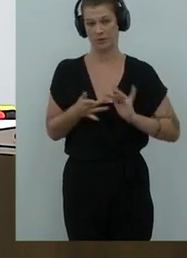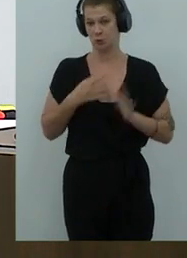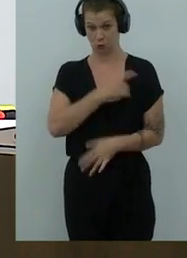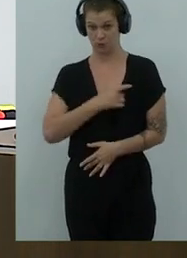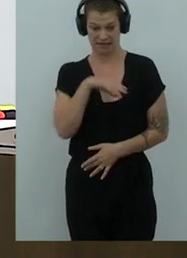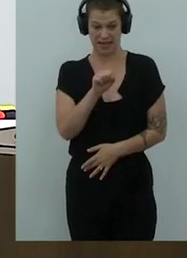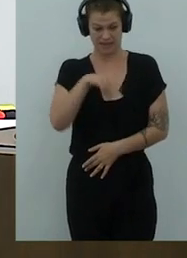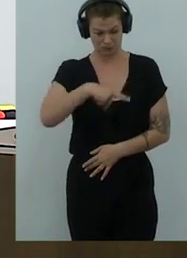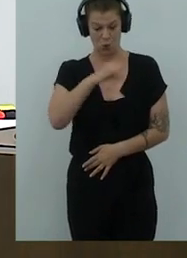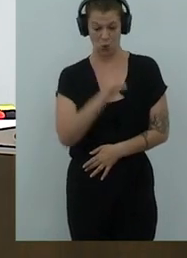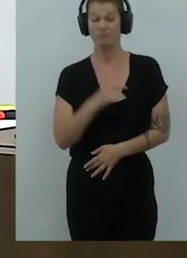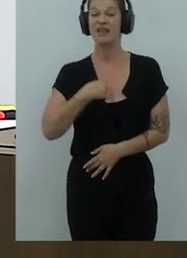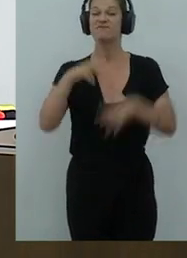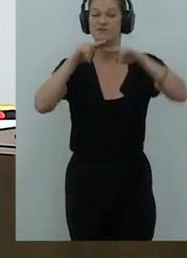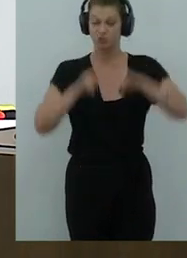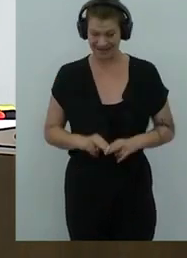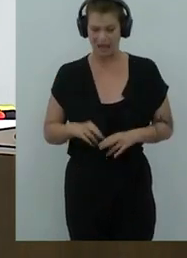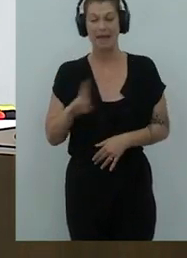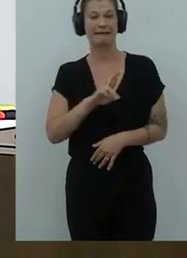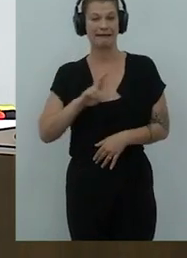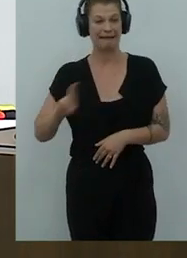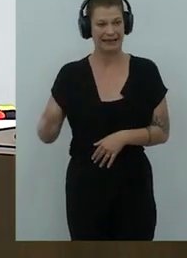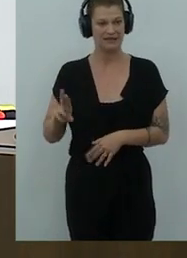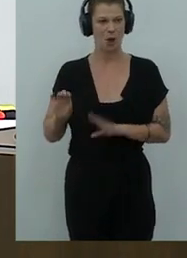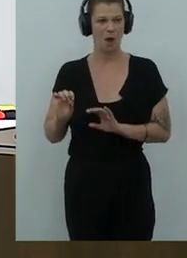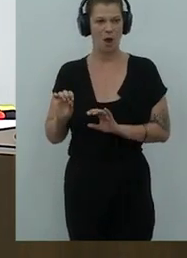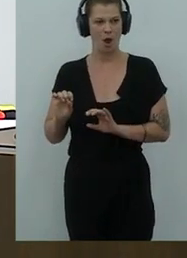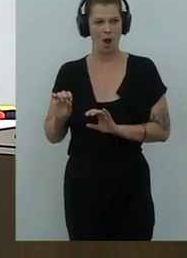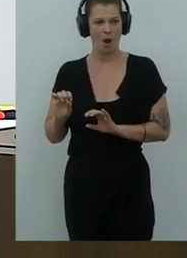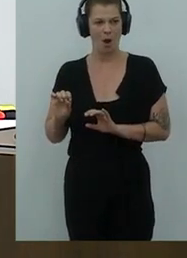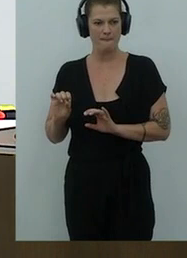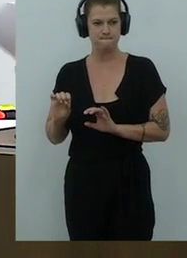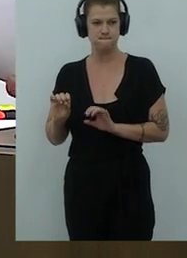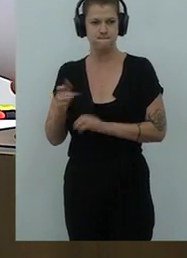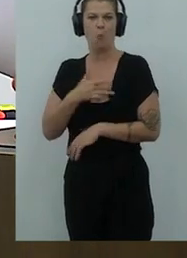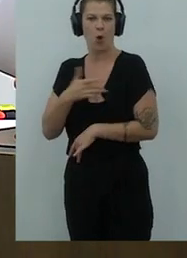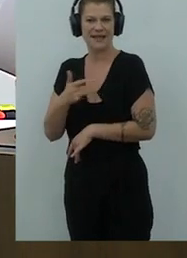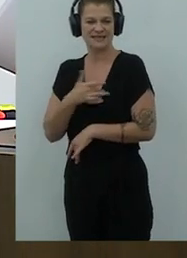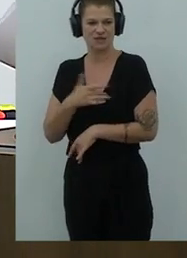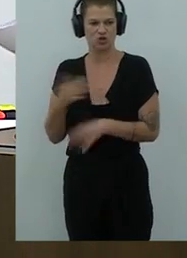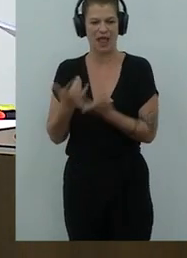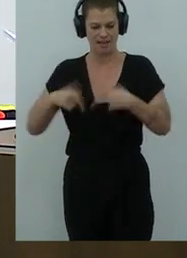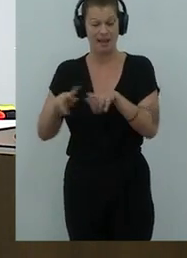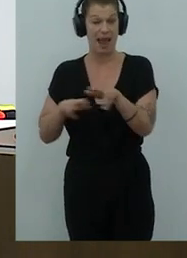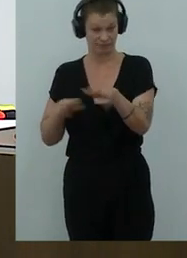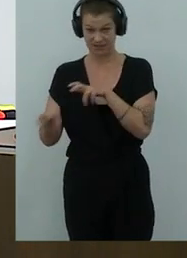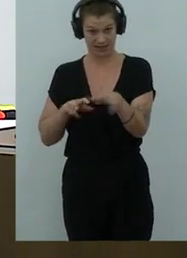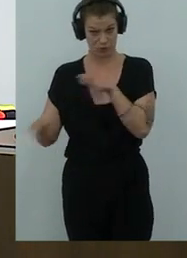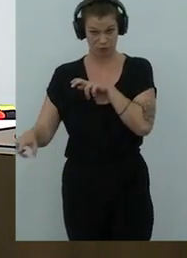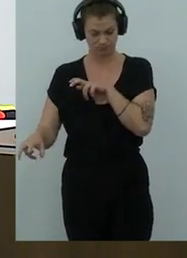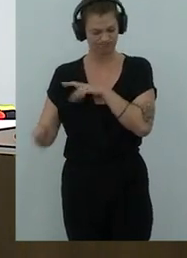eine rechtspopulistische Landesregierung gibt es keine Schonfrist. Und wenn es eine gute Sache hierinnen